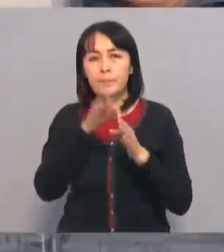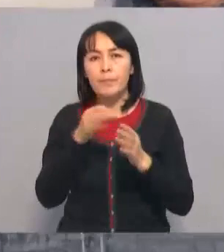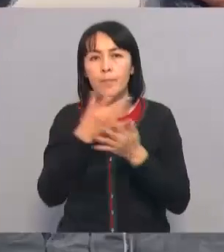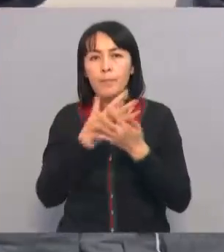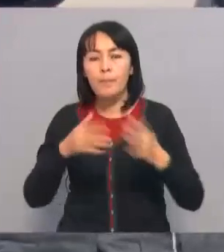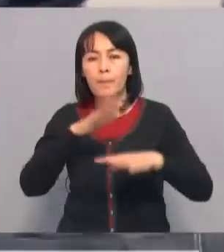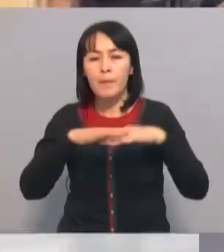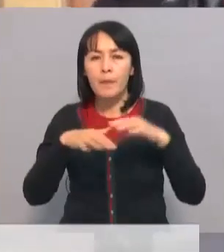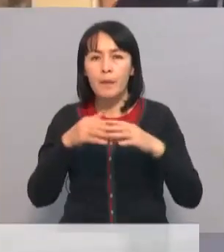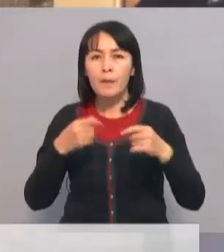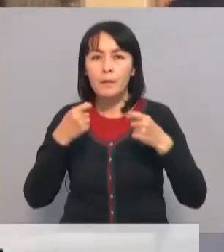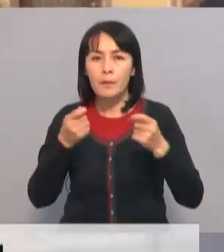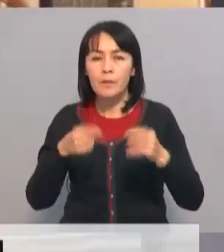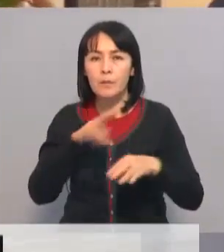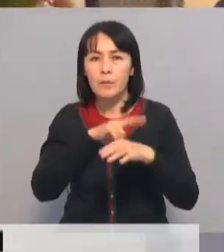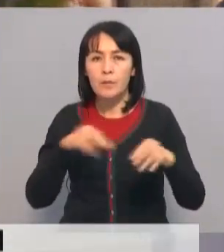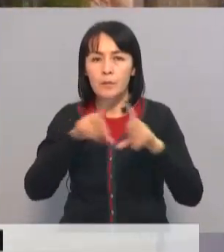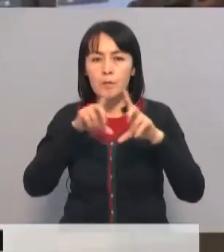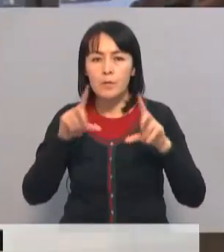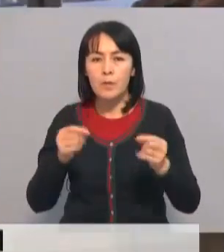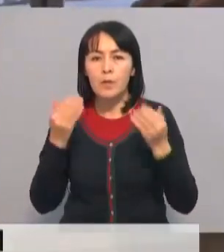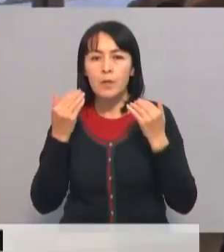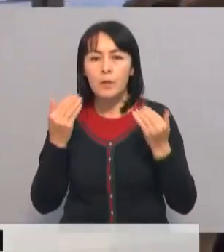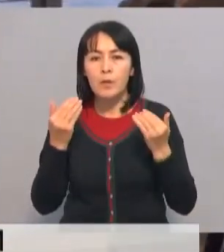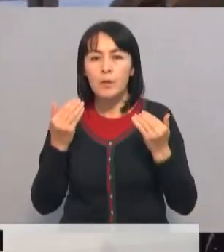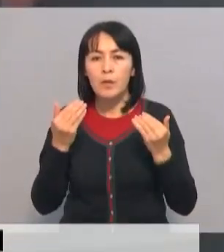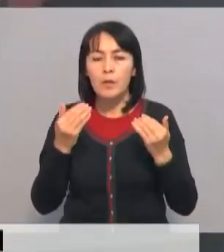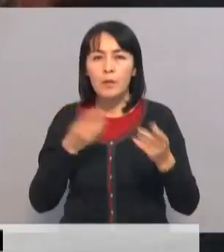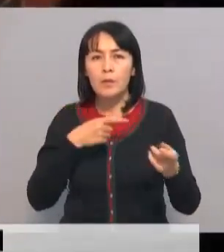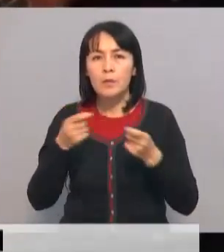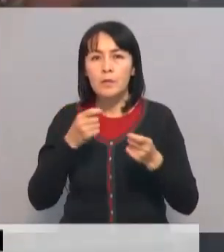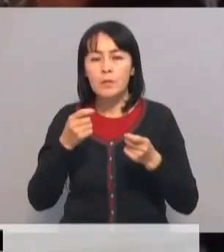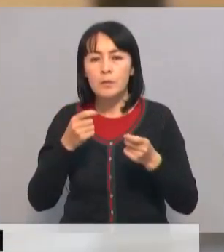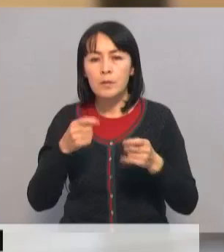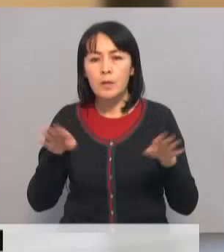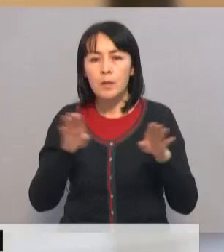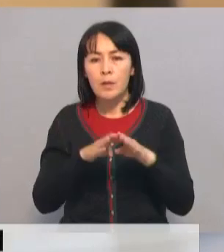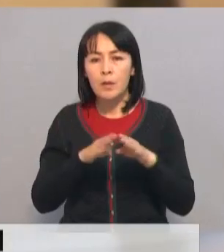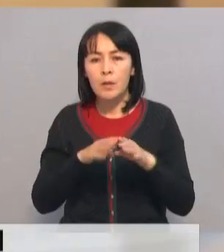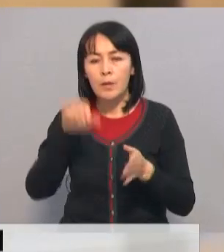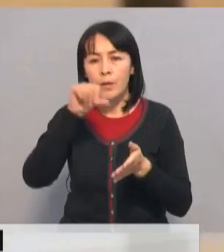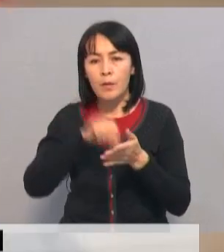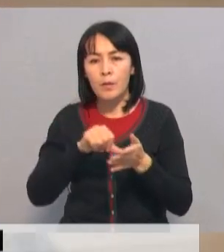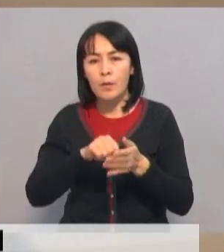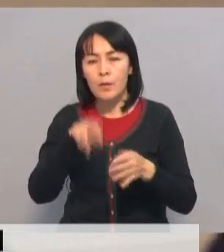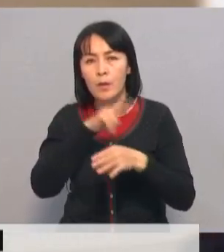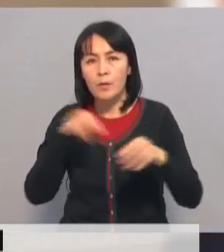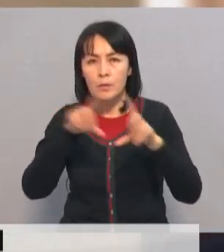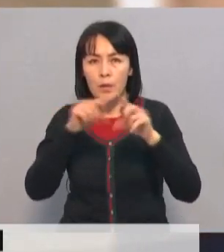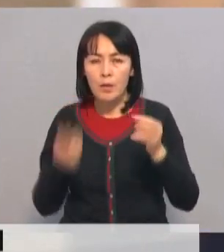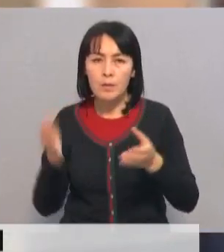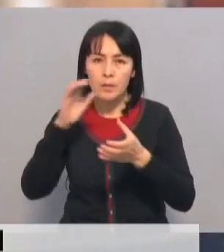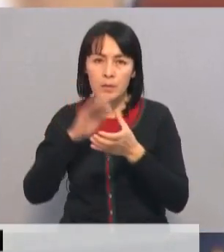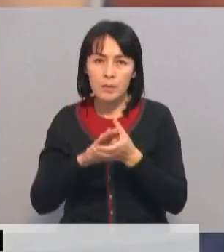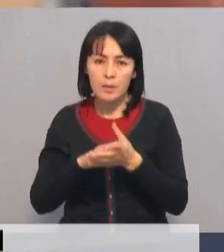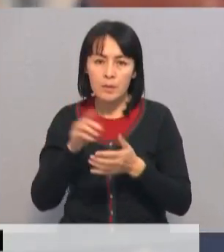материального и технического обеспечения участковых пунктов полиции в Шымкенте начальник департамента полиции Думантаев посетил участковые пункты и ознакомился